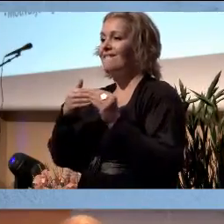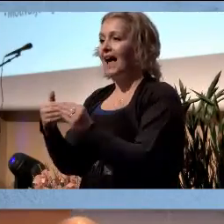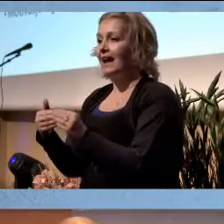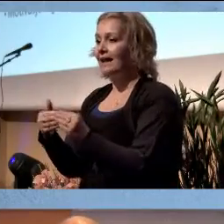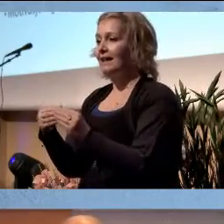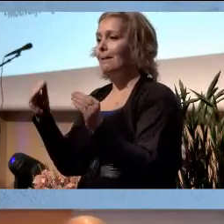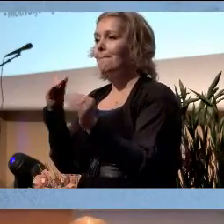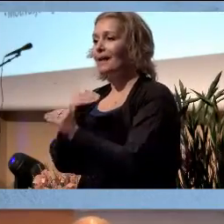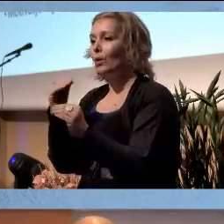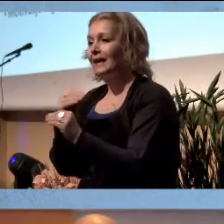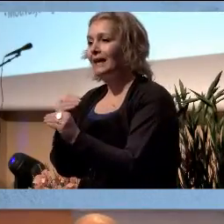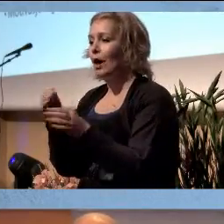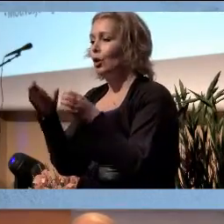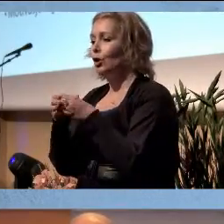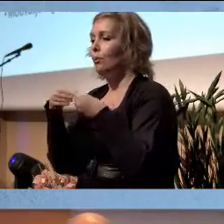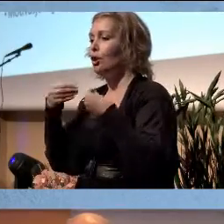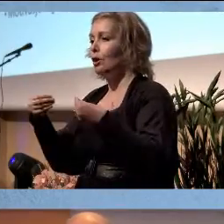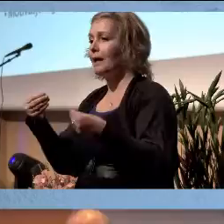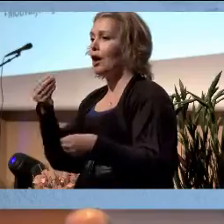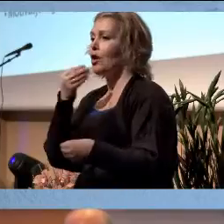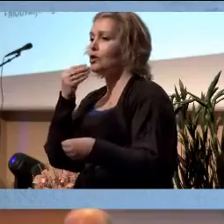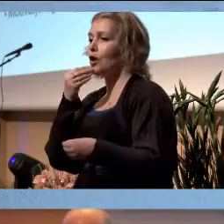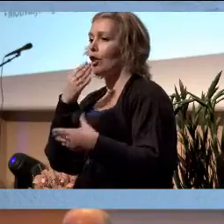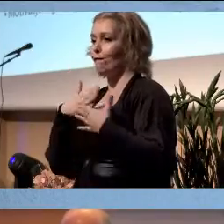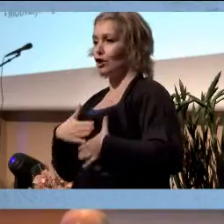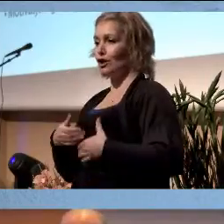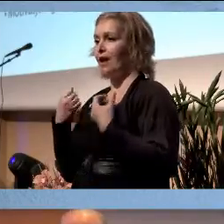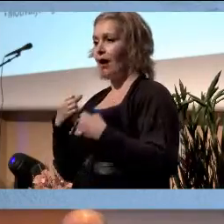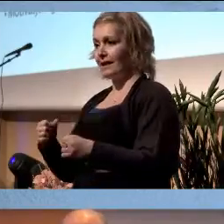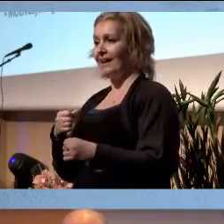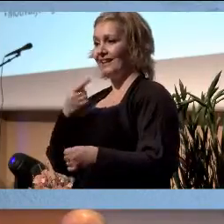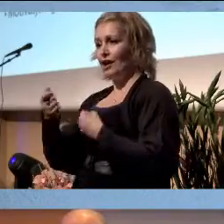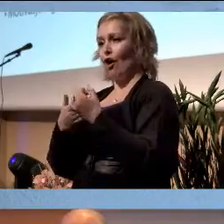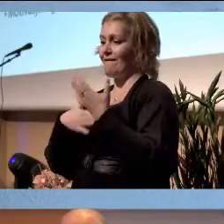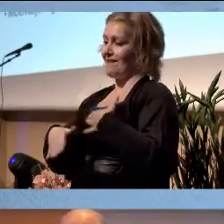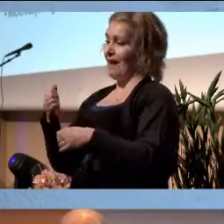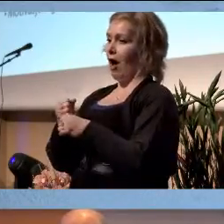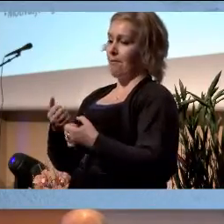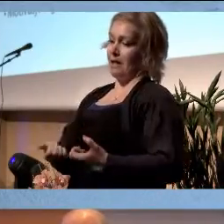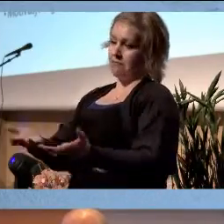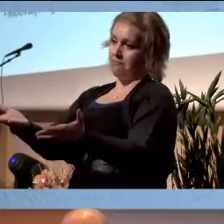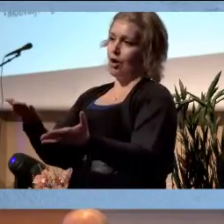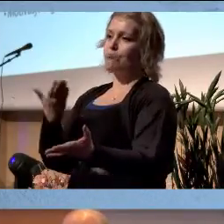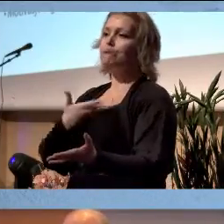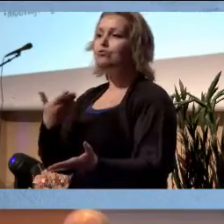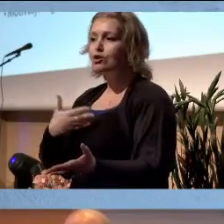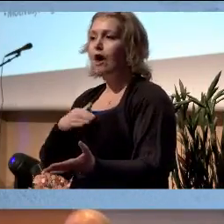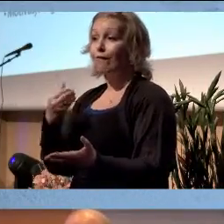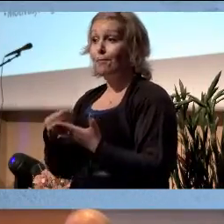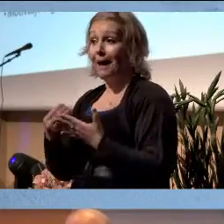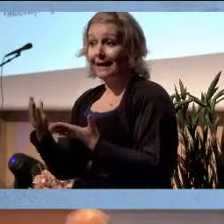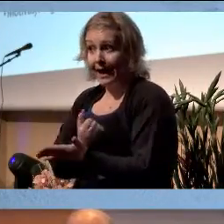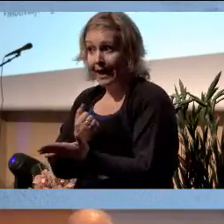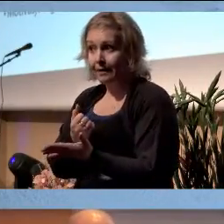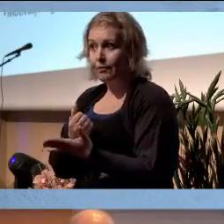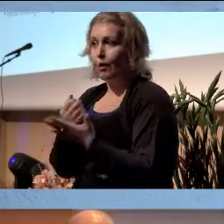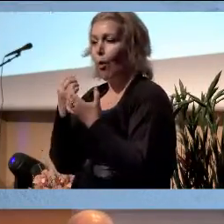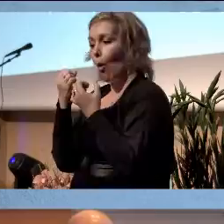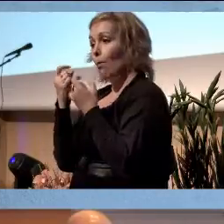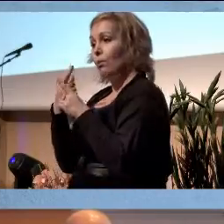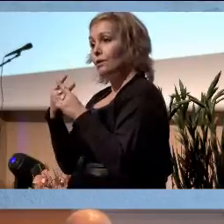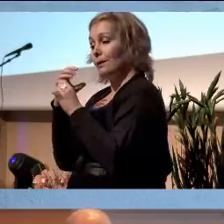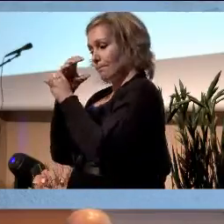veilederne I pedagogikk, gruppedynamikk, kosthold og fysisk aktivitet, så gjør de frivillig arbeid. Mye for pengene og holder